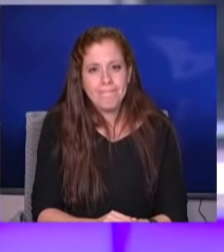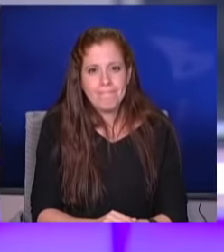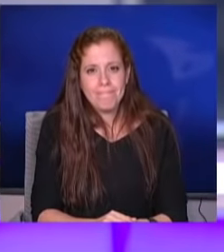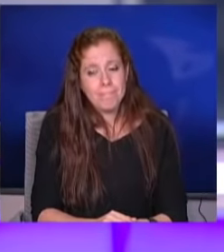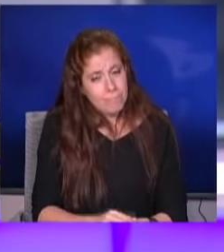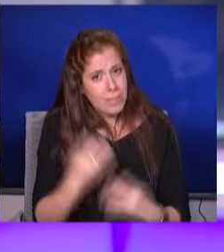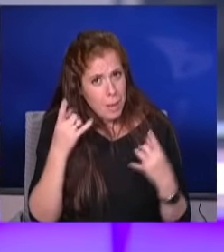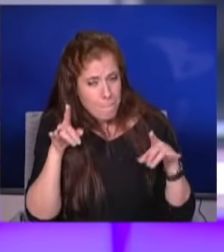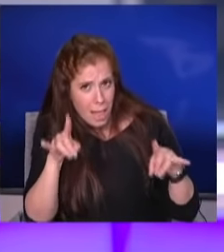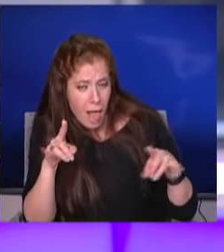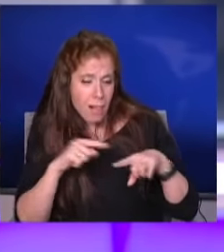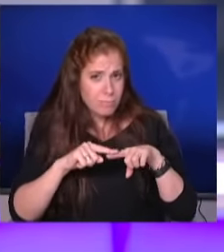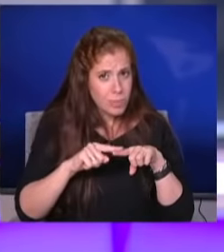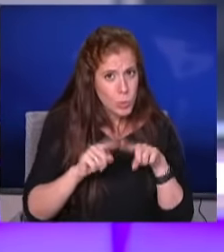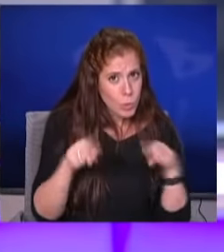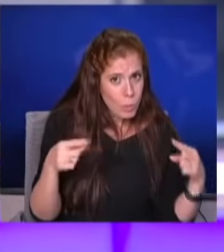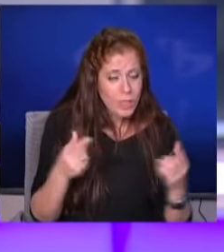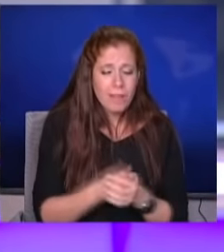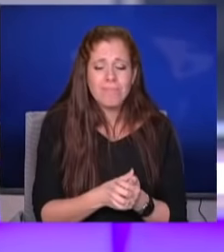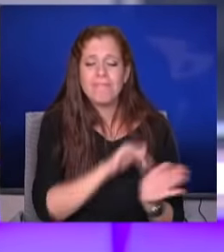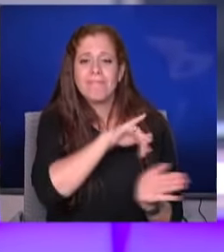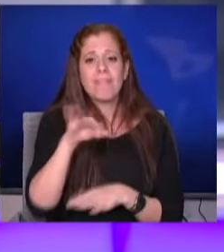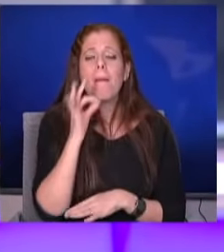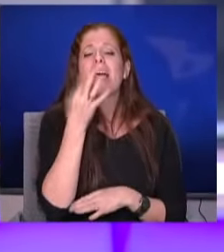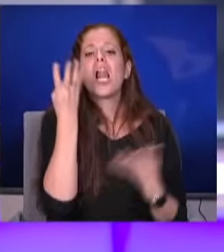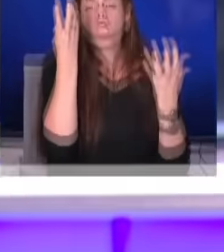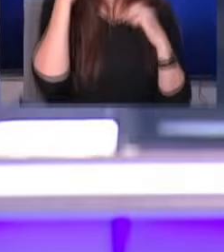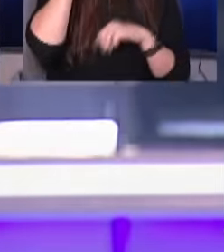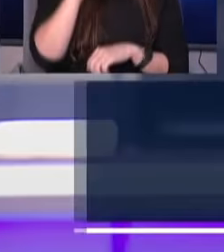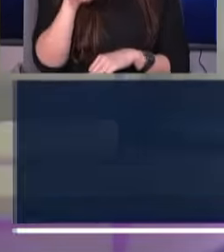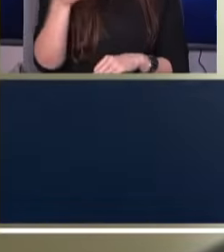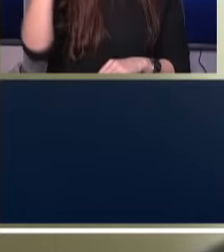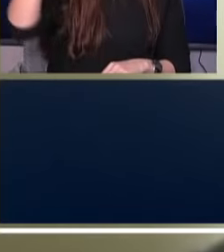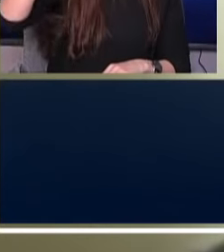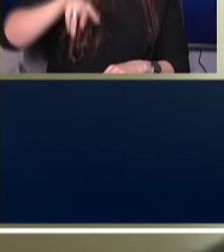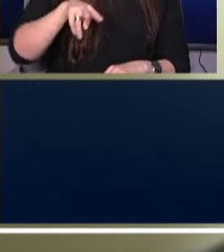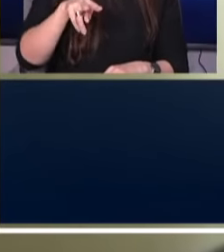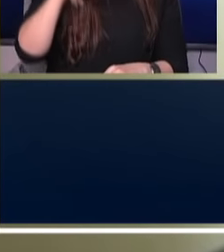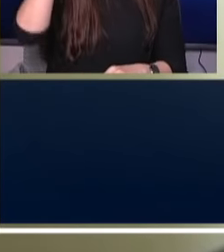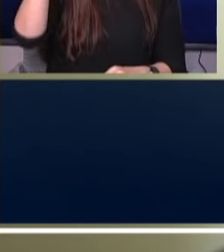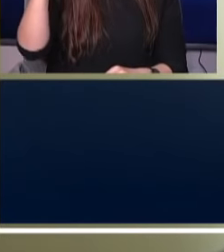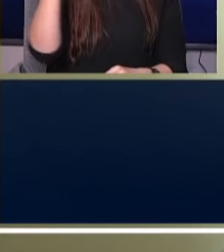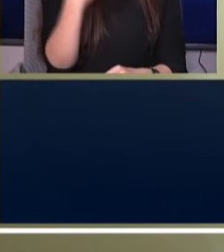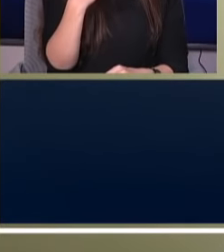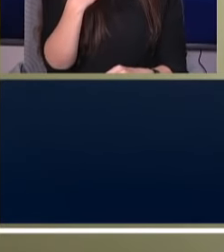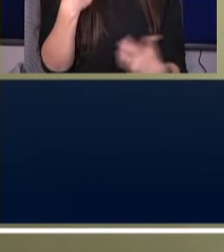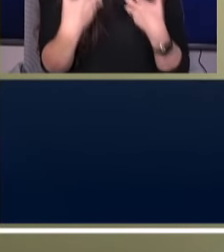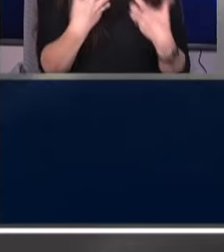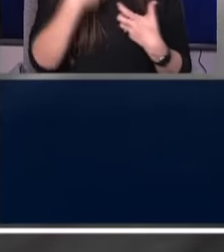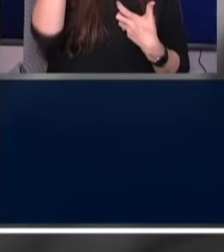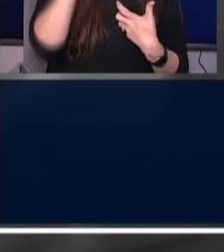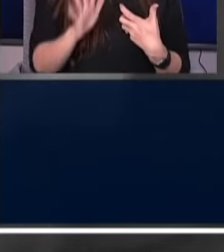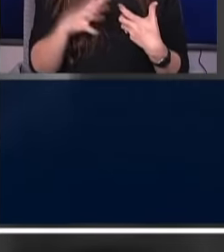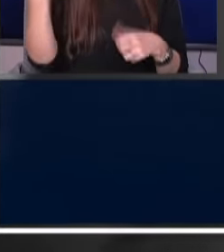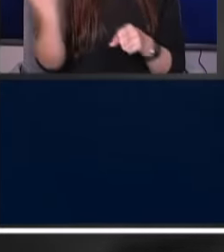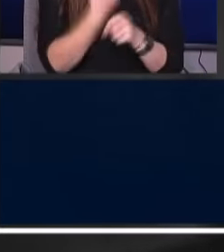מטל, סוג של מוזיקה. בגיל 94 הלך בסוף השבוע לעולמו סידני פורטייה, שחקן הקולנוע וזוכה האוסקר